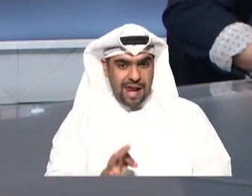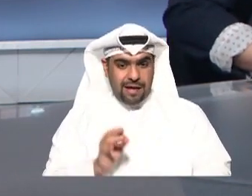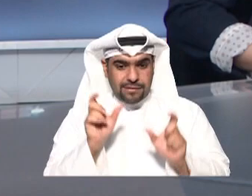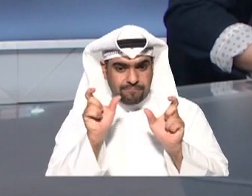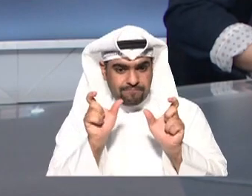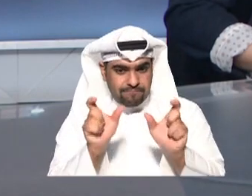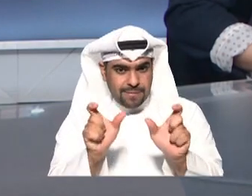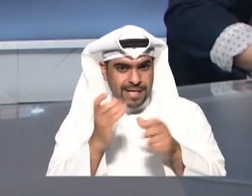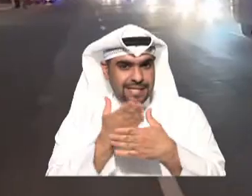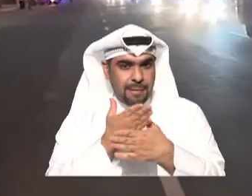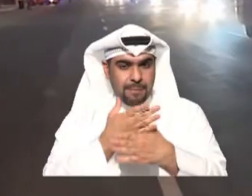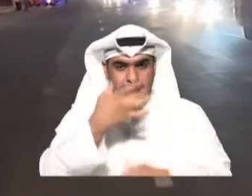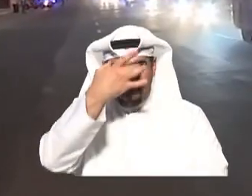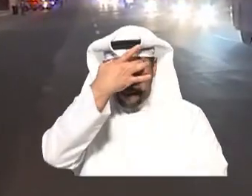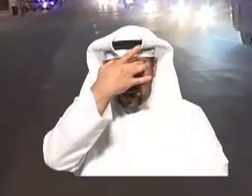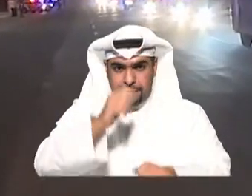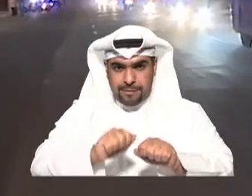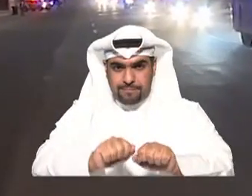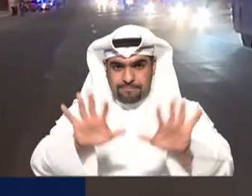العدوى.